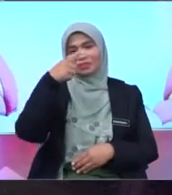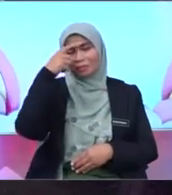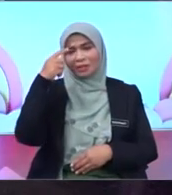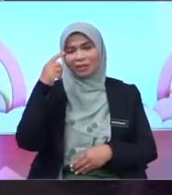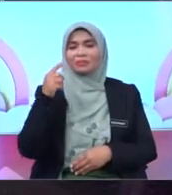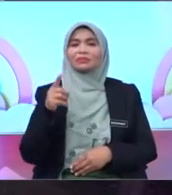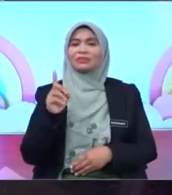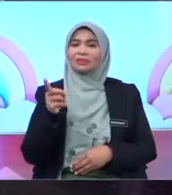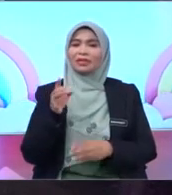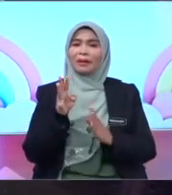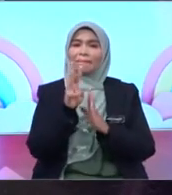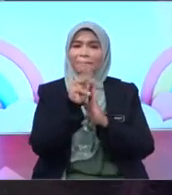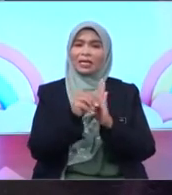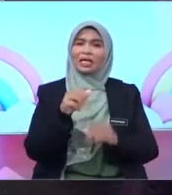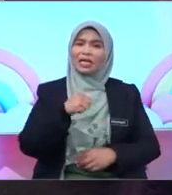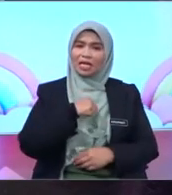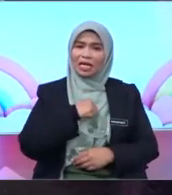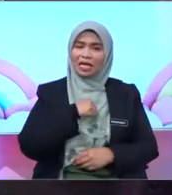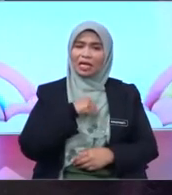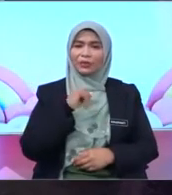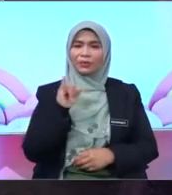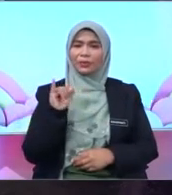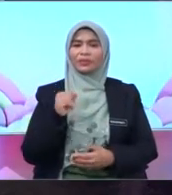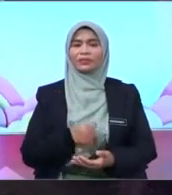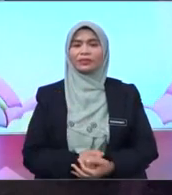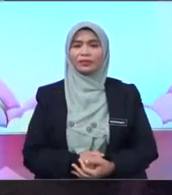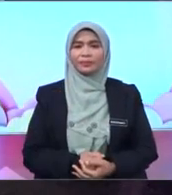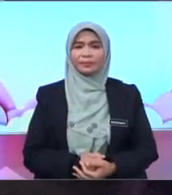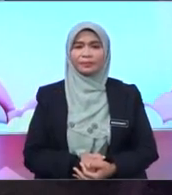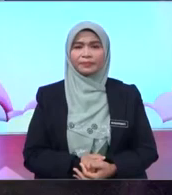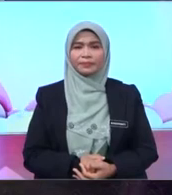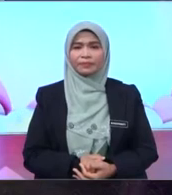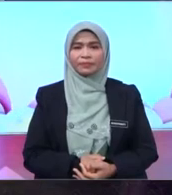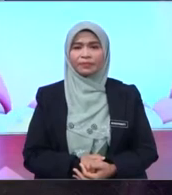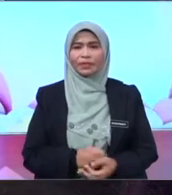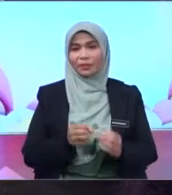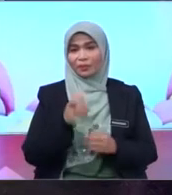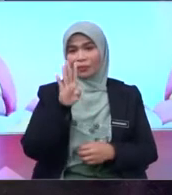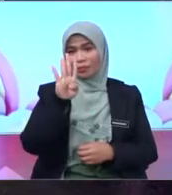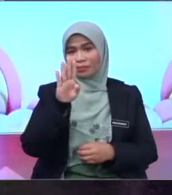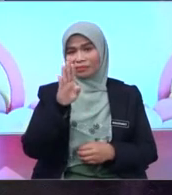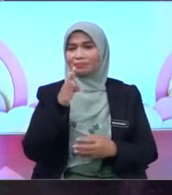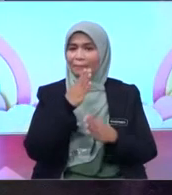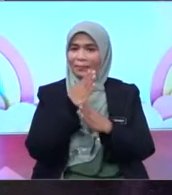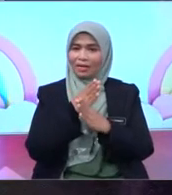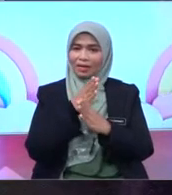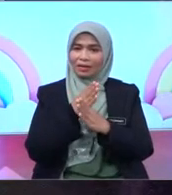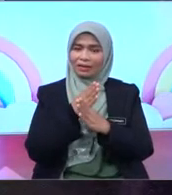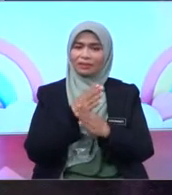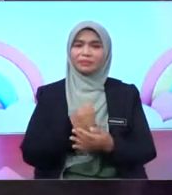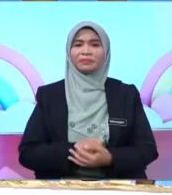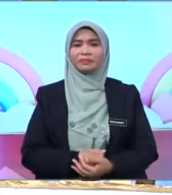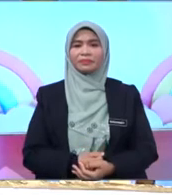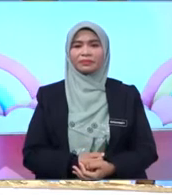Oke mineral tulis dulu Oke salahku yang benar by